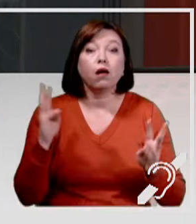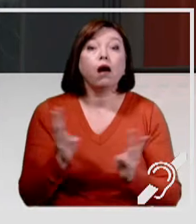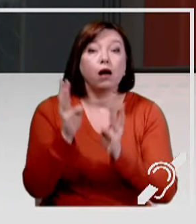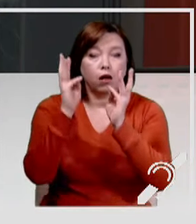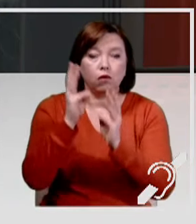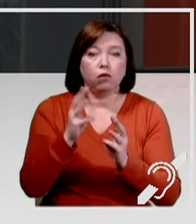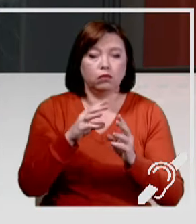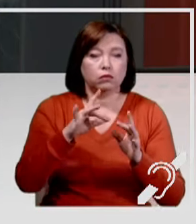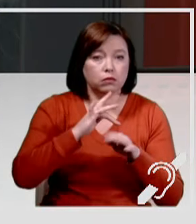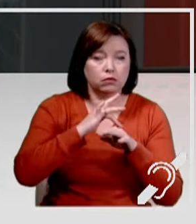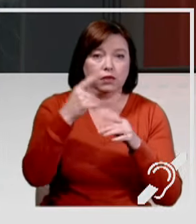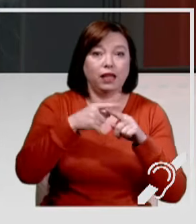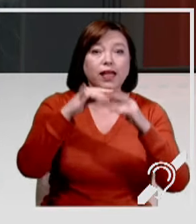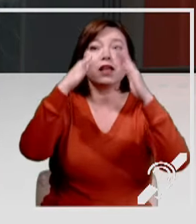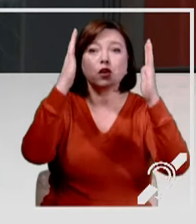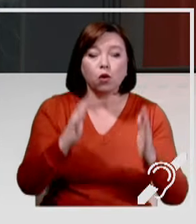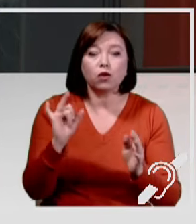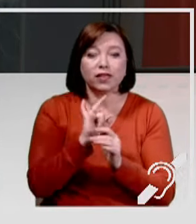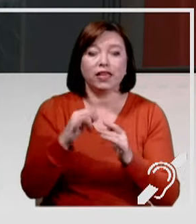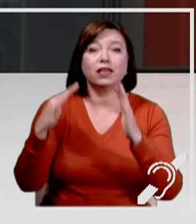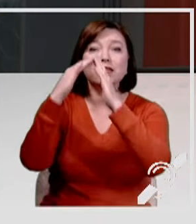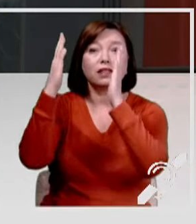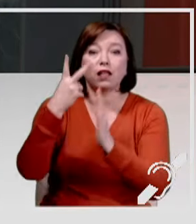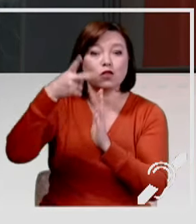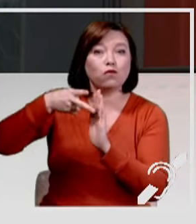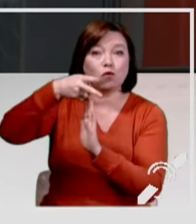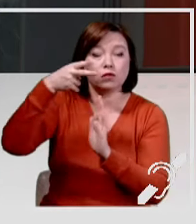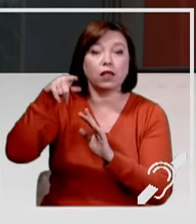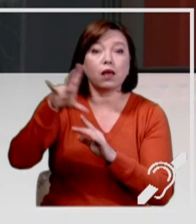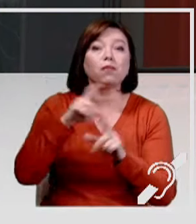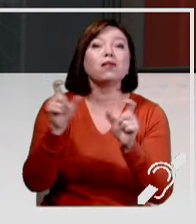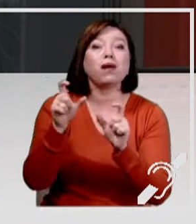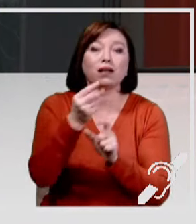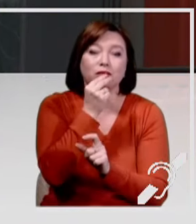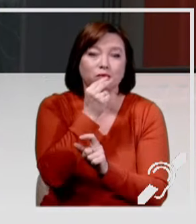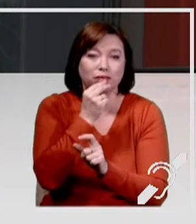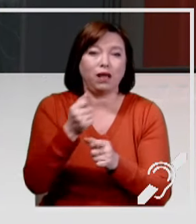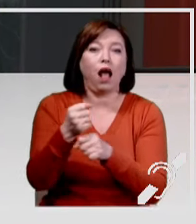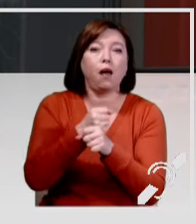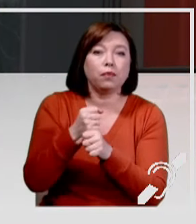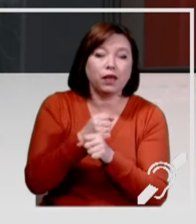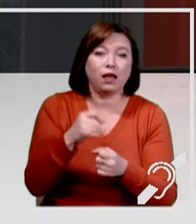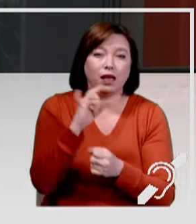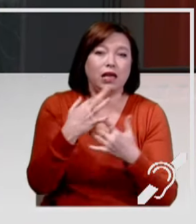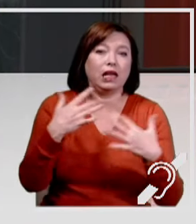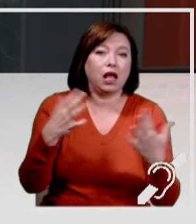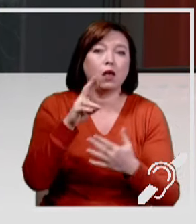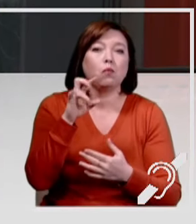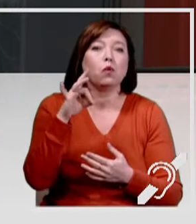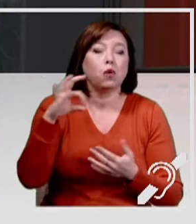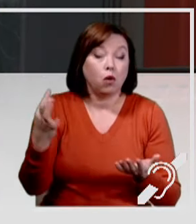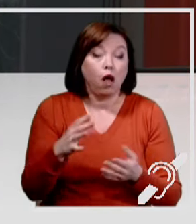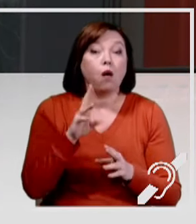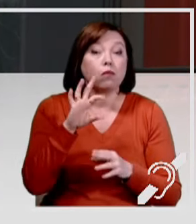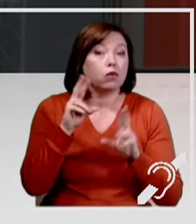Flăcările au cuprins acest chioșc și clădirea cu două etaje în care se afla un magazin alimentar, o farmacie și mai multe birouri.